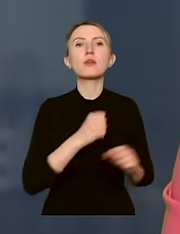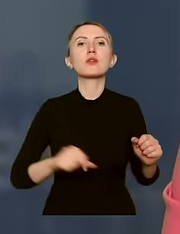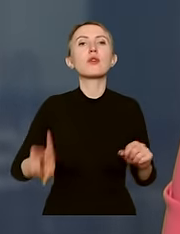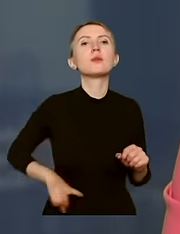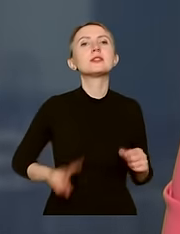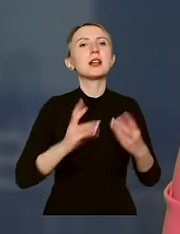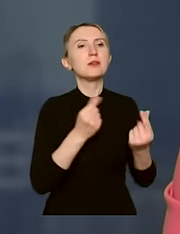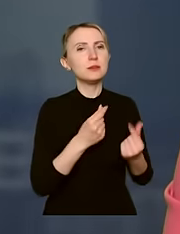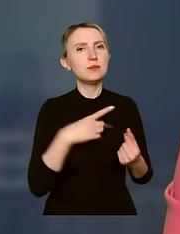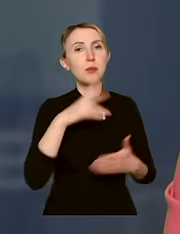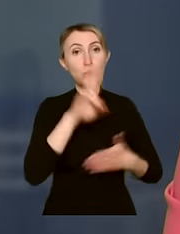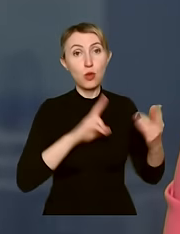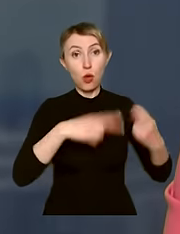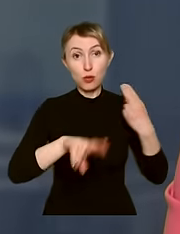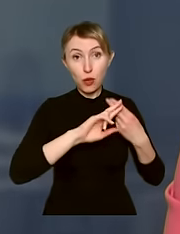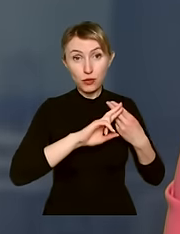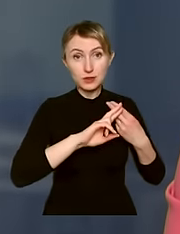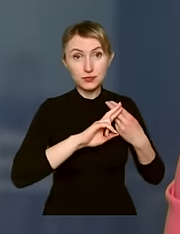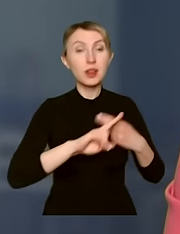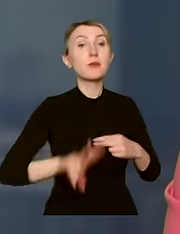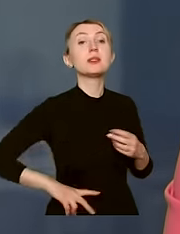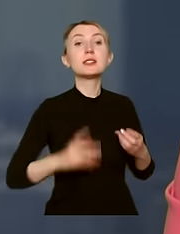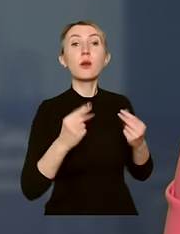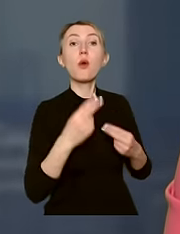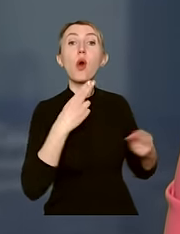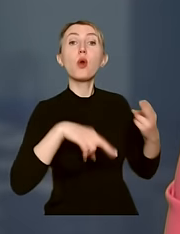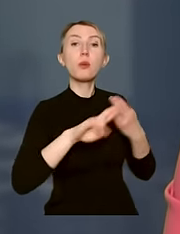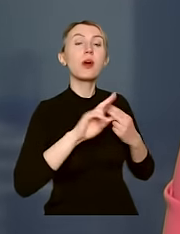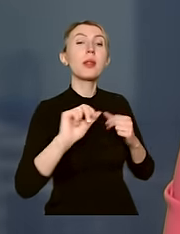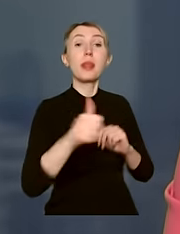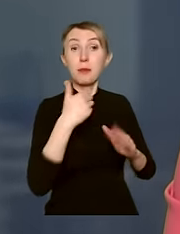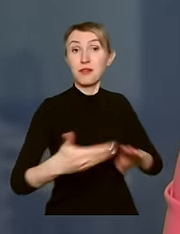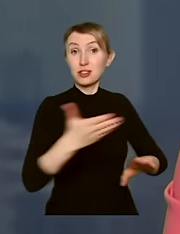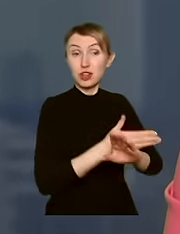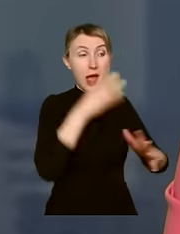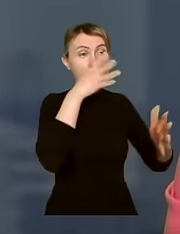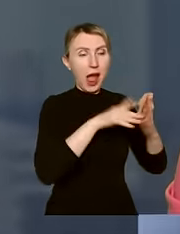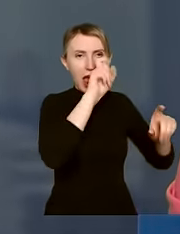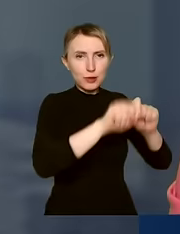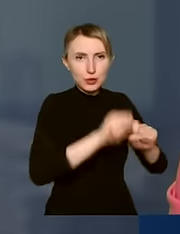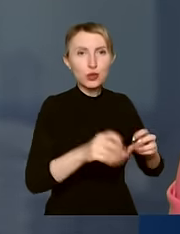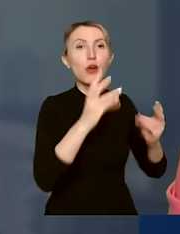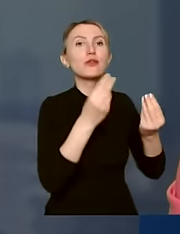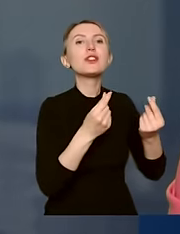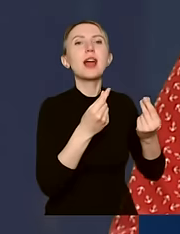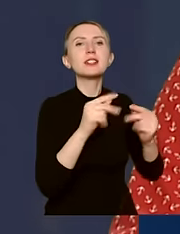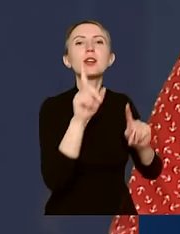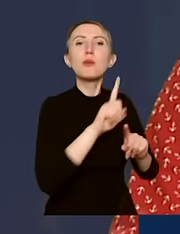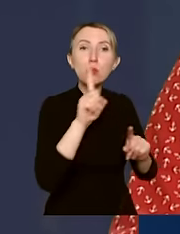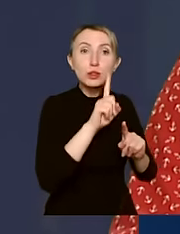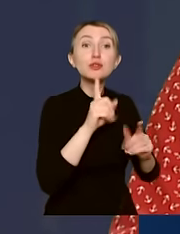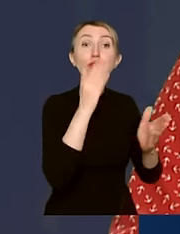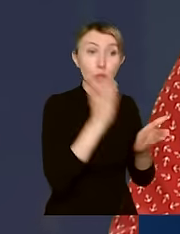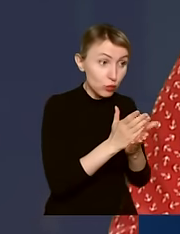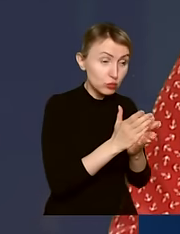Finansów i przeczytałam odpowiedź, że Ministerstwo Finansów odpowiada, że najpierw musi być audyt, w jakim stanie są finanse publiczne i dopiero